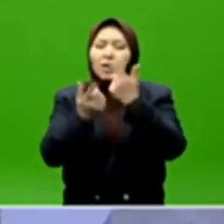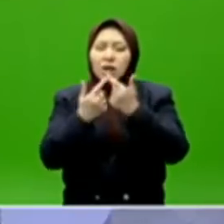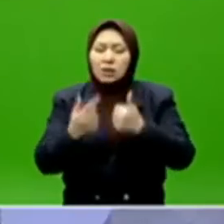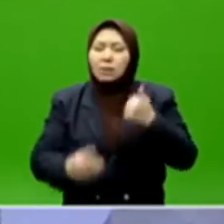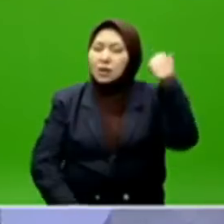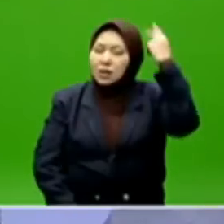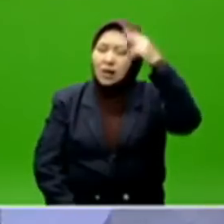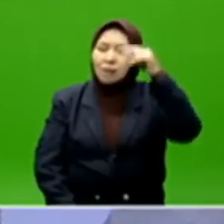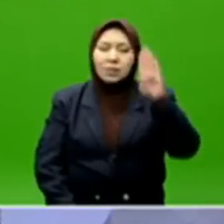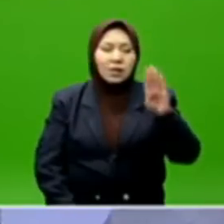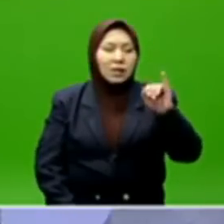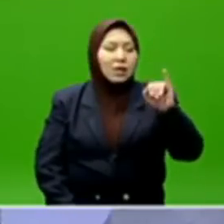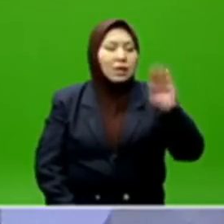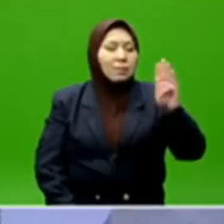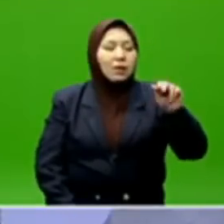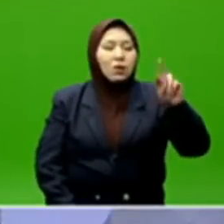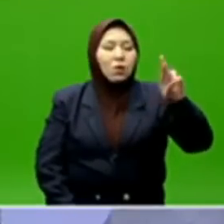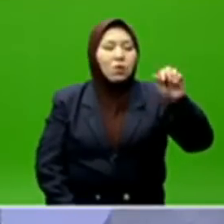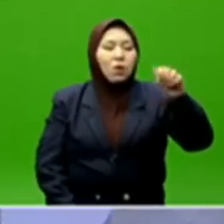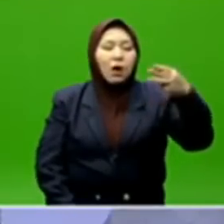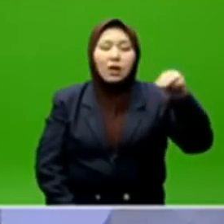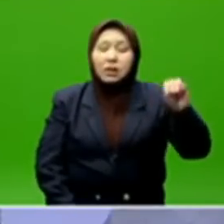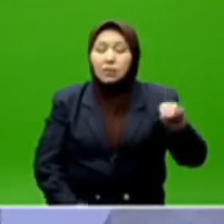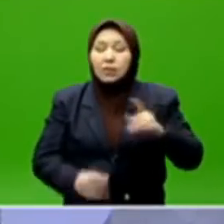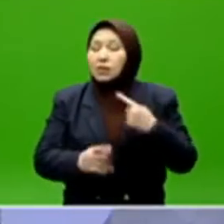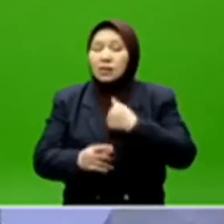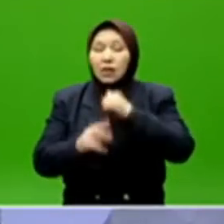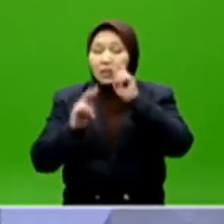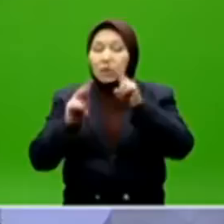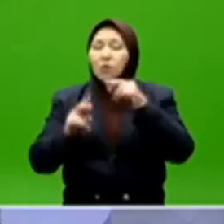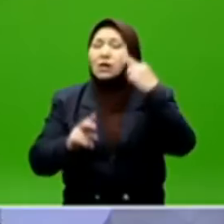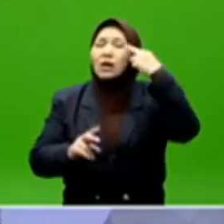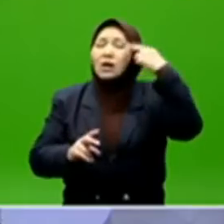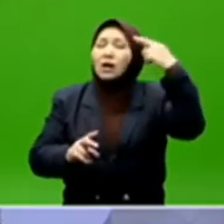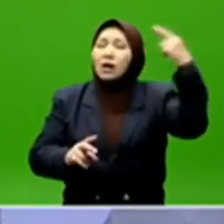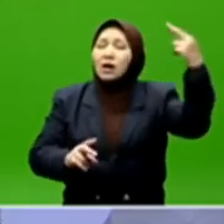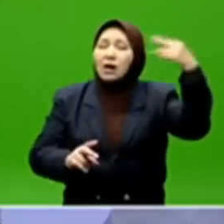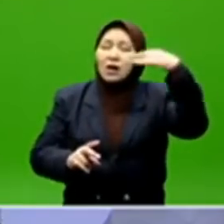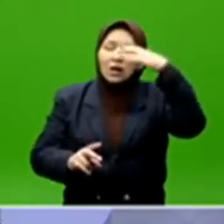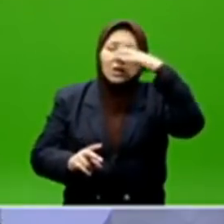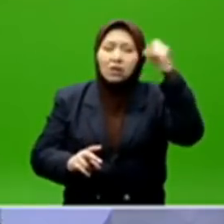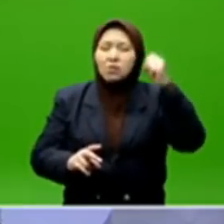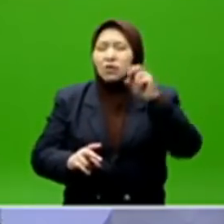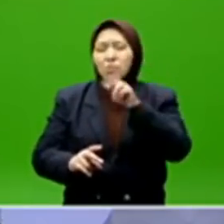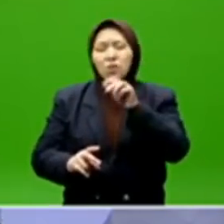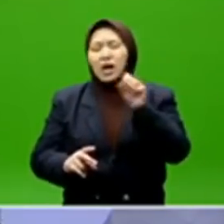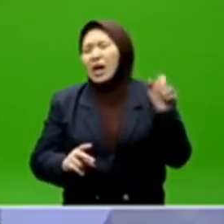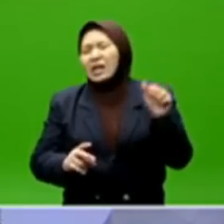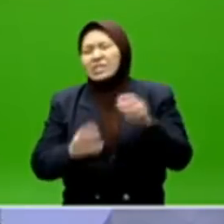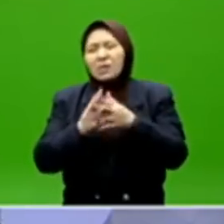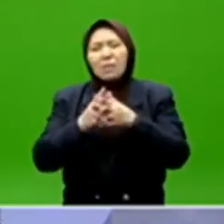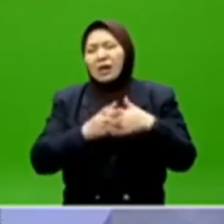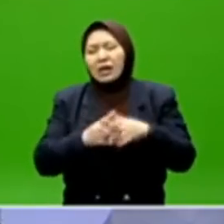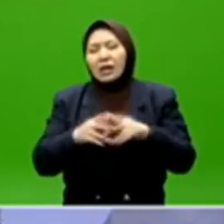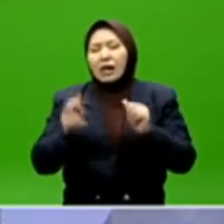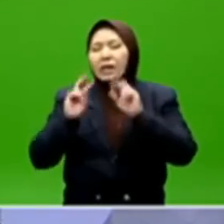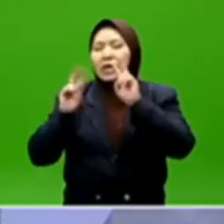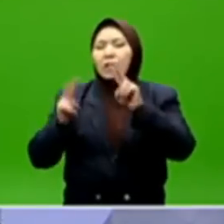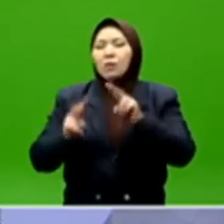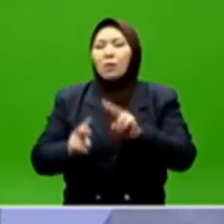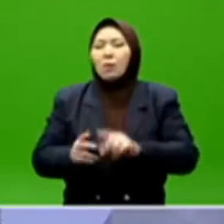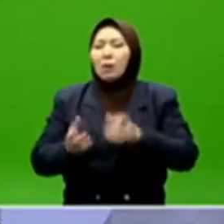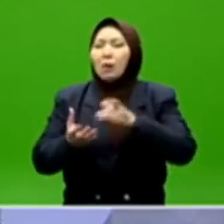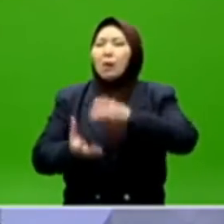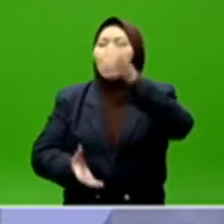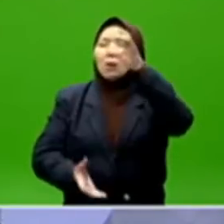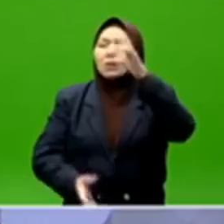Nabi Ibrahim. Ya, kita tak tengok dia kalau ada rindu ke US ke UK Ustaz ya. Dia kalau nak tengok New York Tower ke, dia tak